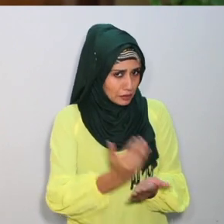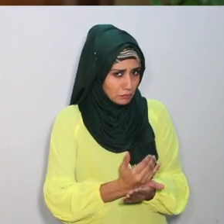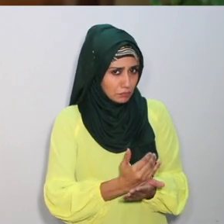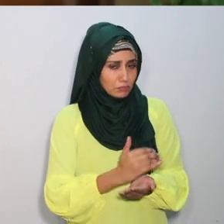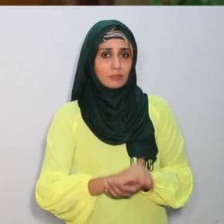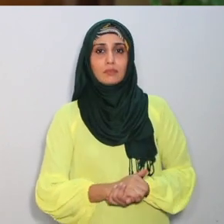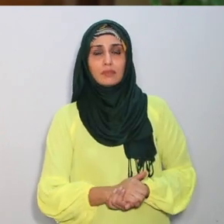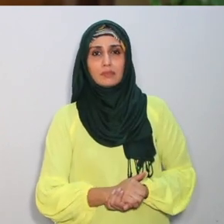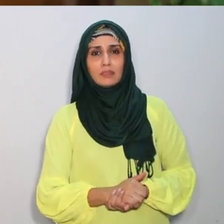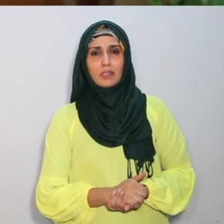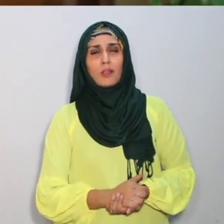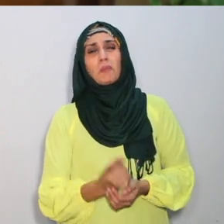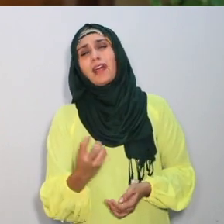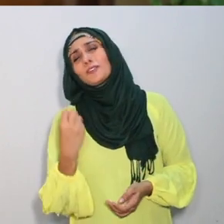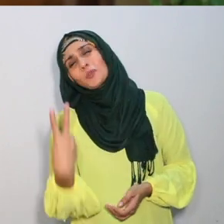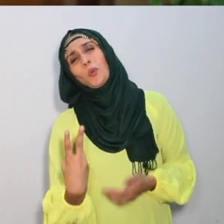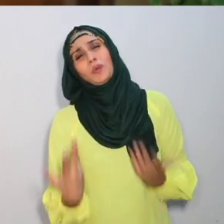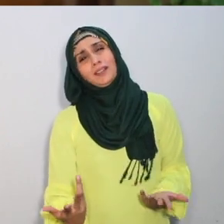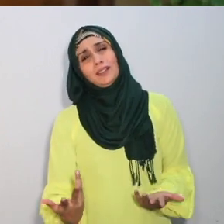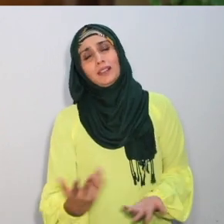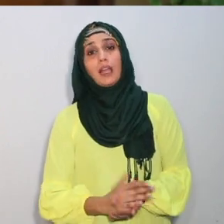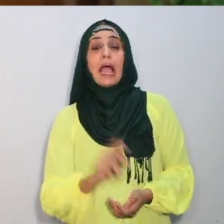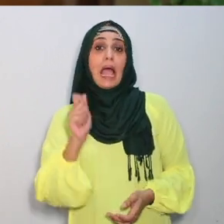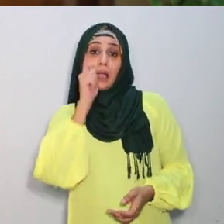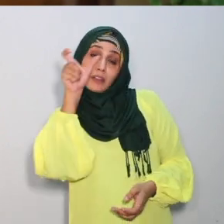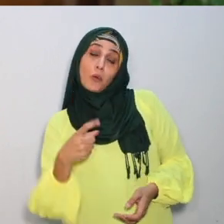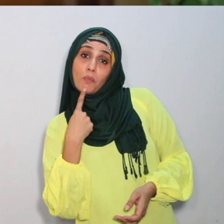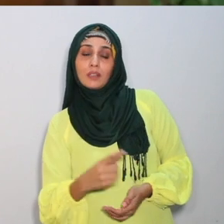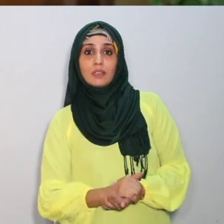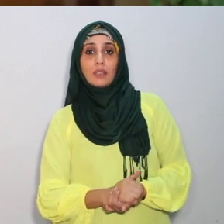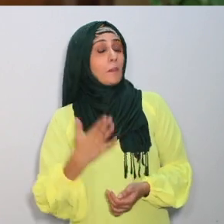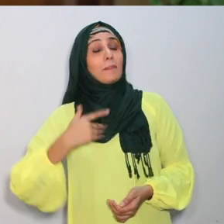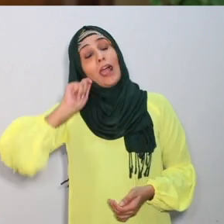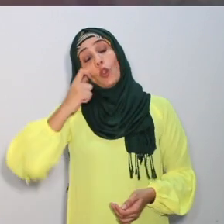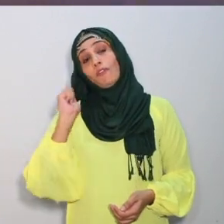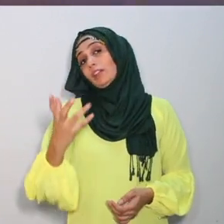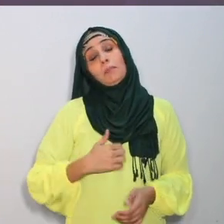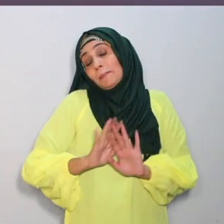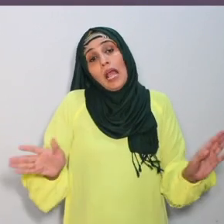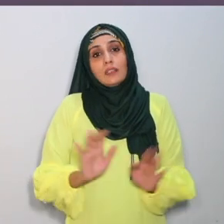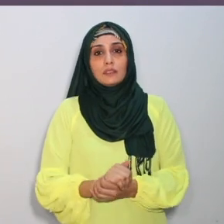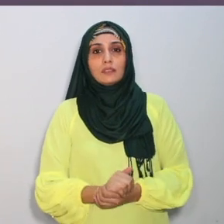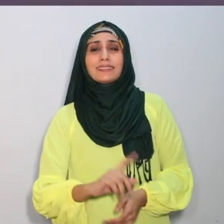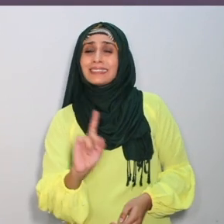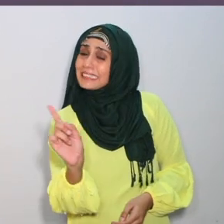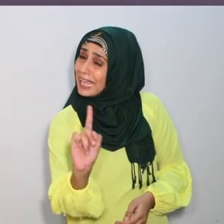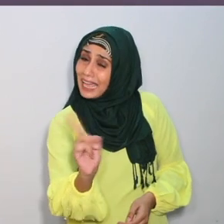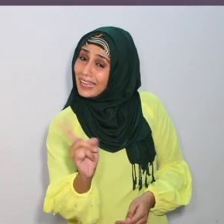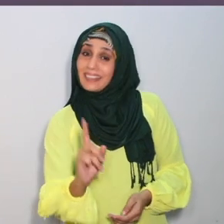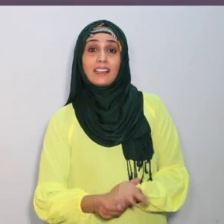बचाए? सिर्फ 2 रुपए, अजहर ने कहा, मैं इसे एक टॉफ़ी खरीदूंगा। नहीं नहीं